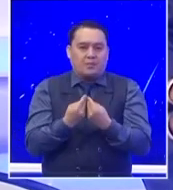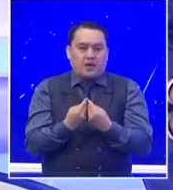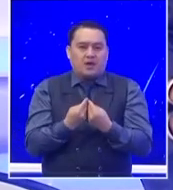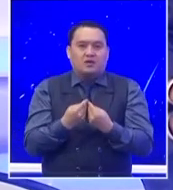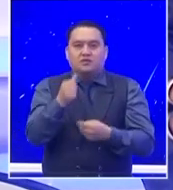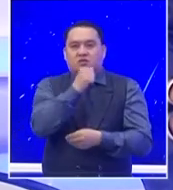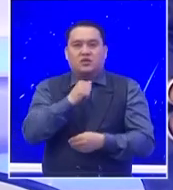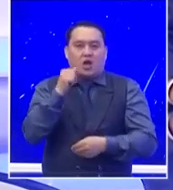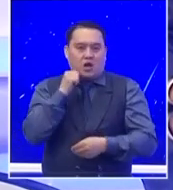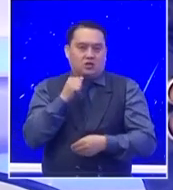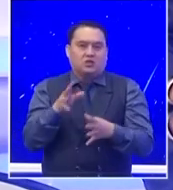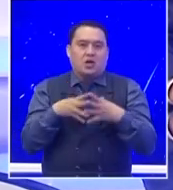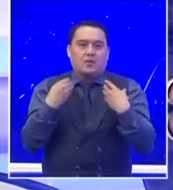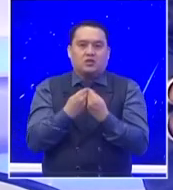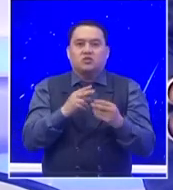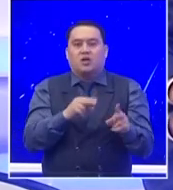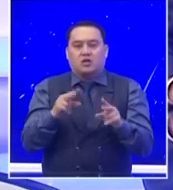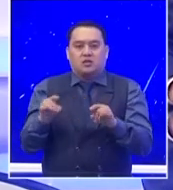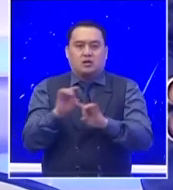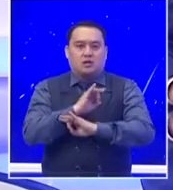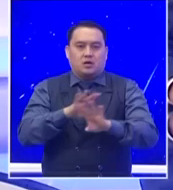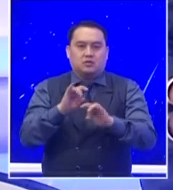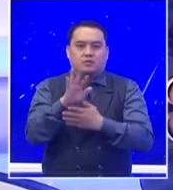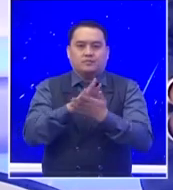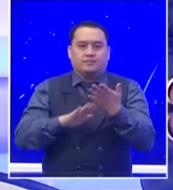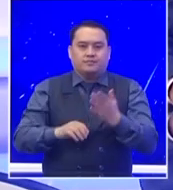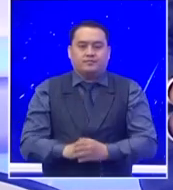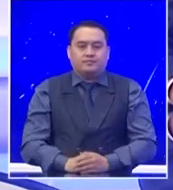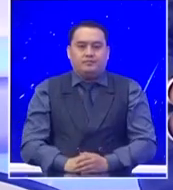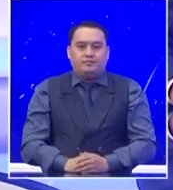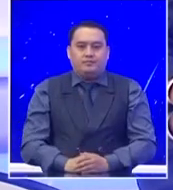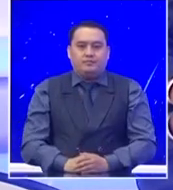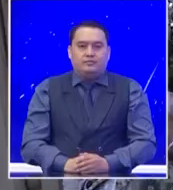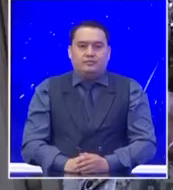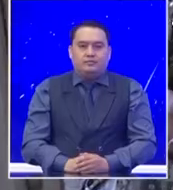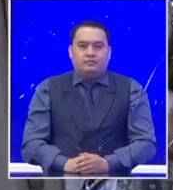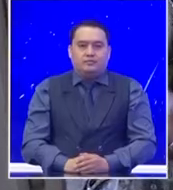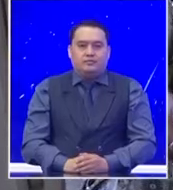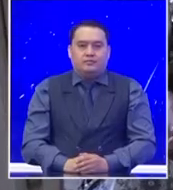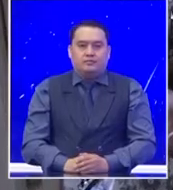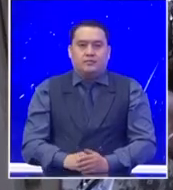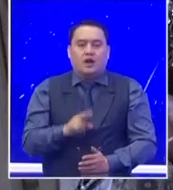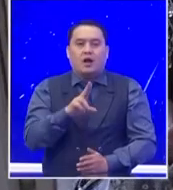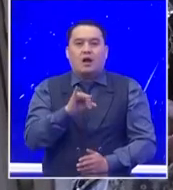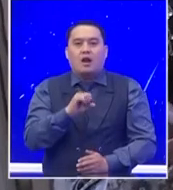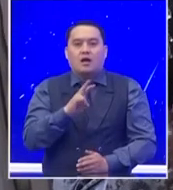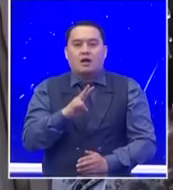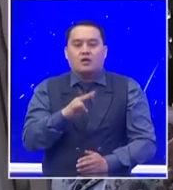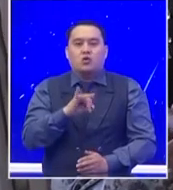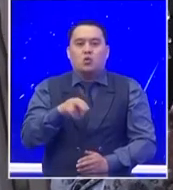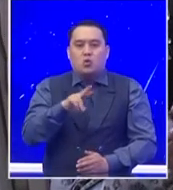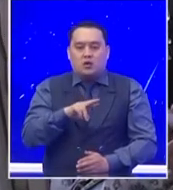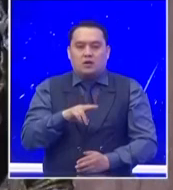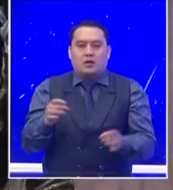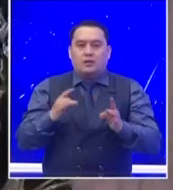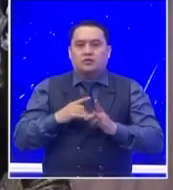чем секрет долголетия и семейного счастья, расскажет Дамир Анитов. Халикен Киздекбайкызы в июле этого года